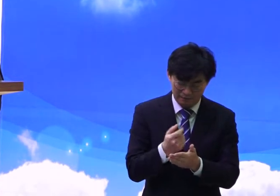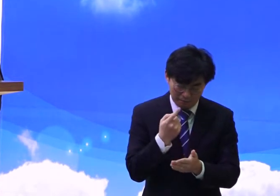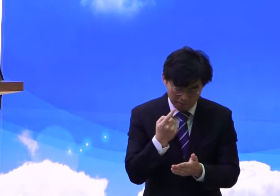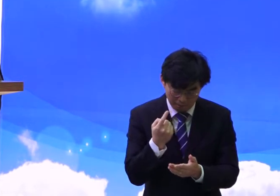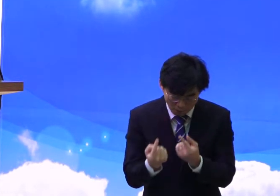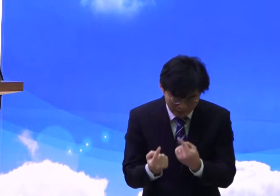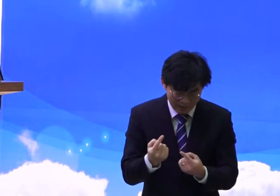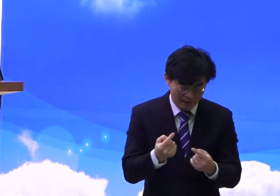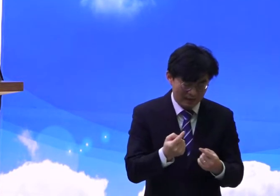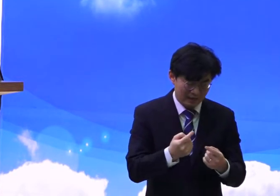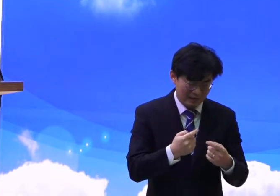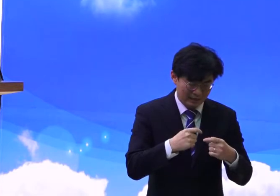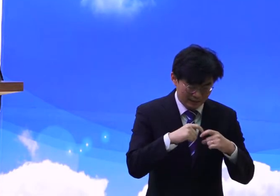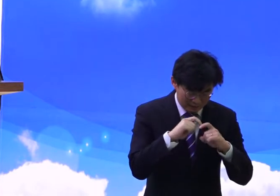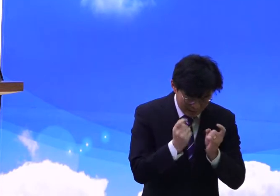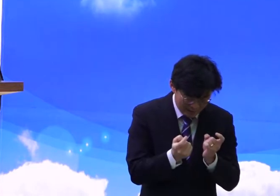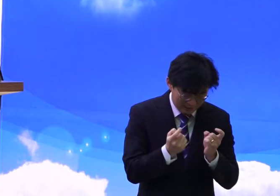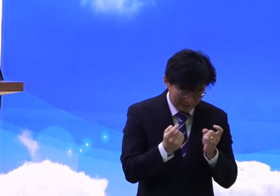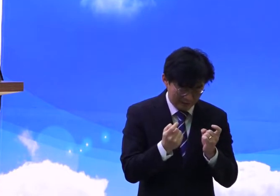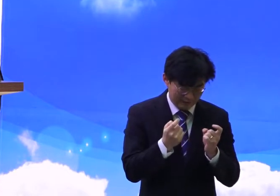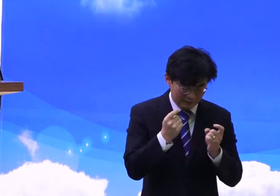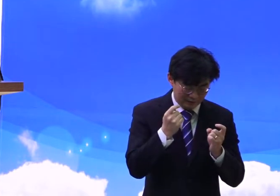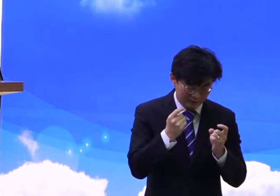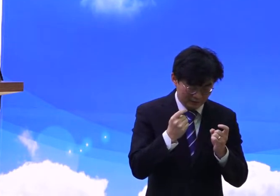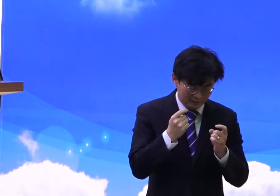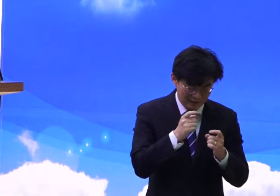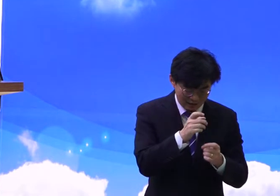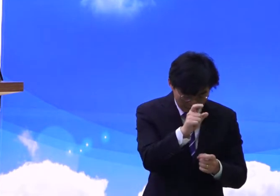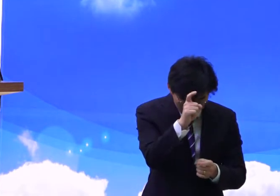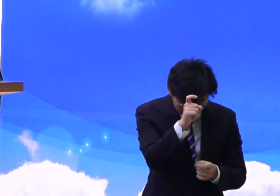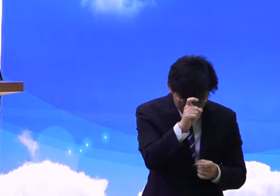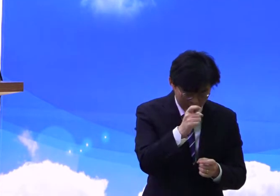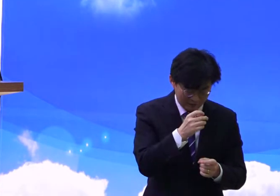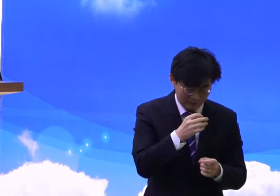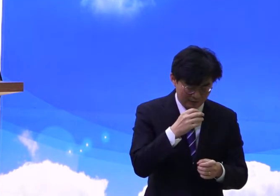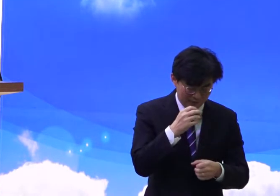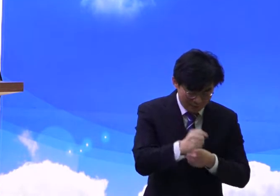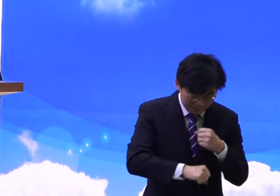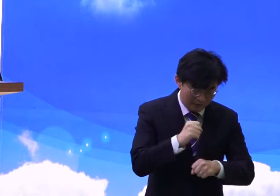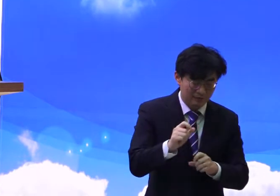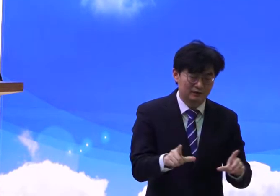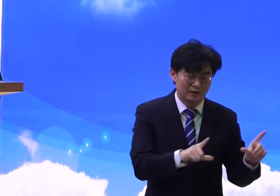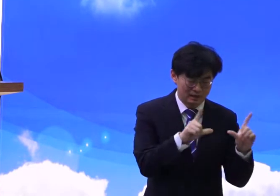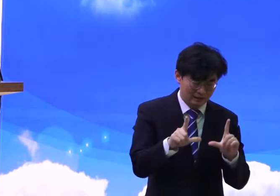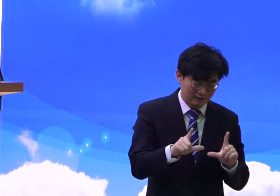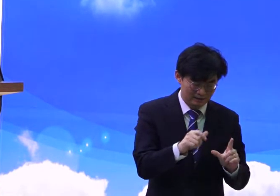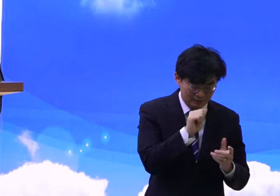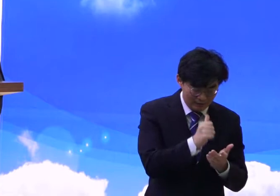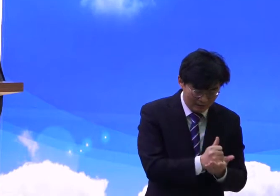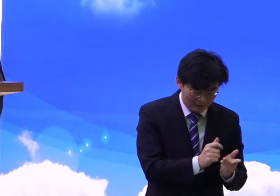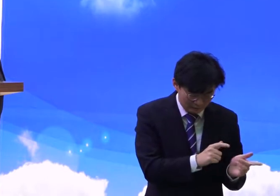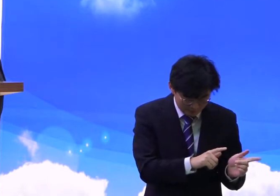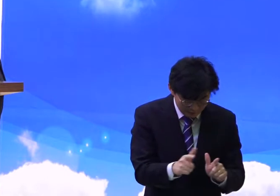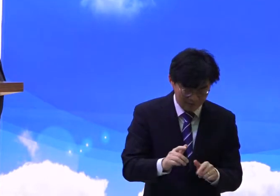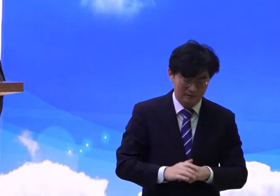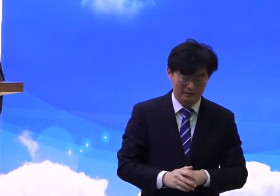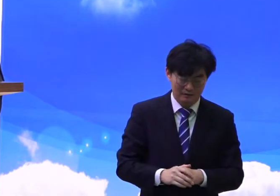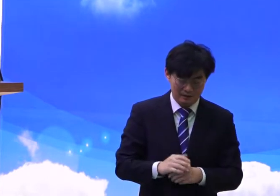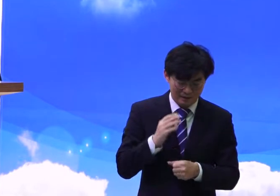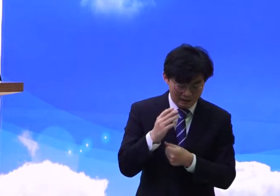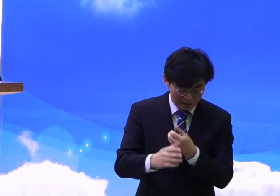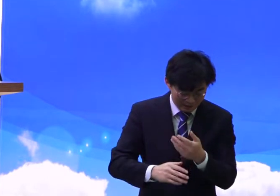일을 도모하고 또한 생각으로 마음으로 행동으로 지은 죄 하나님의 뜻을 따라